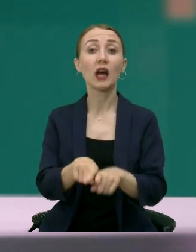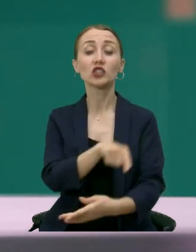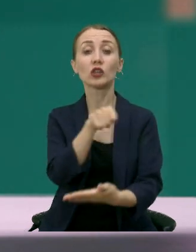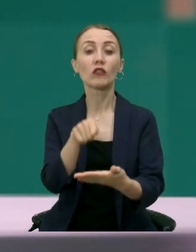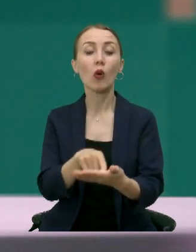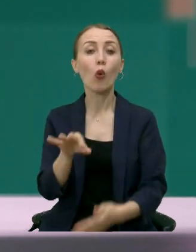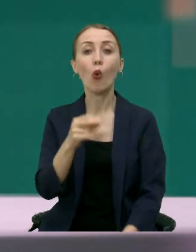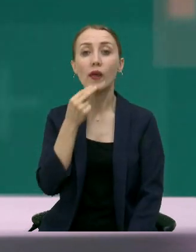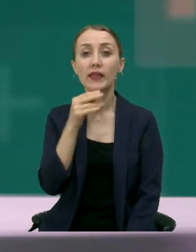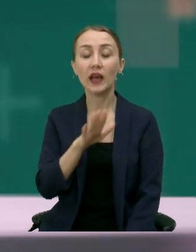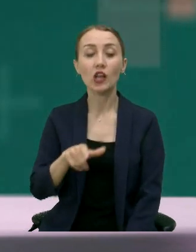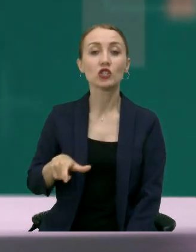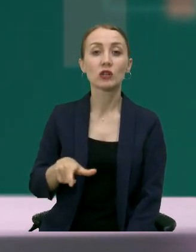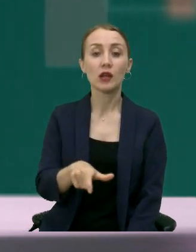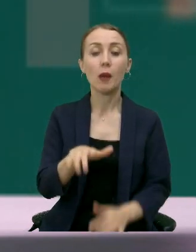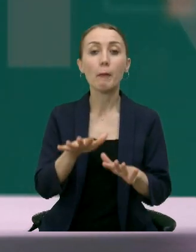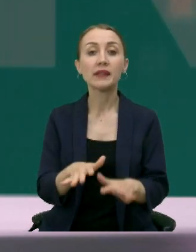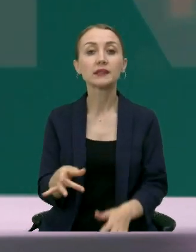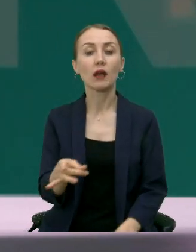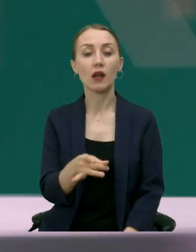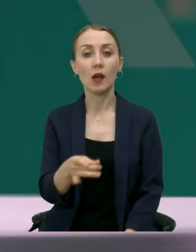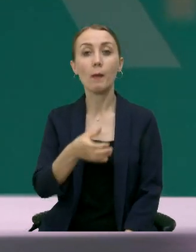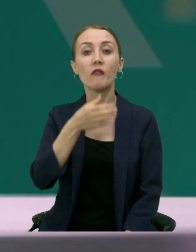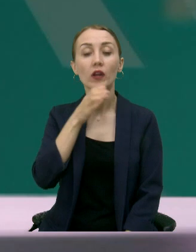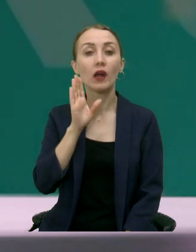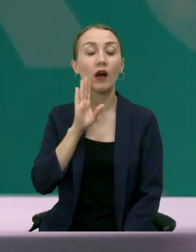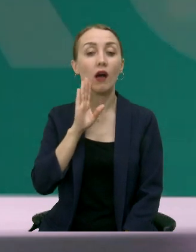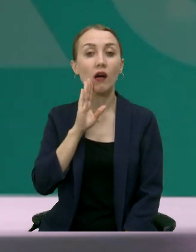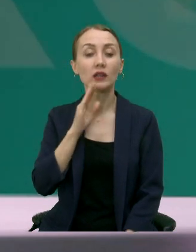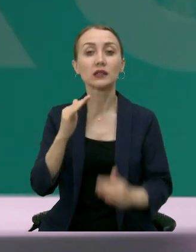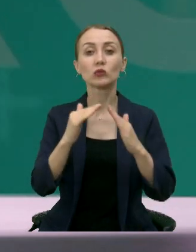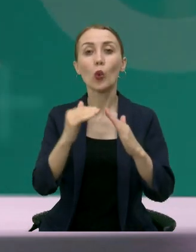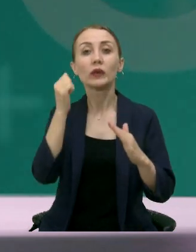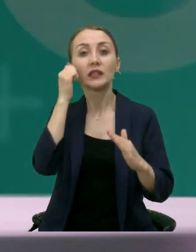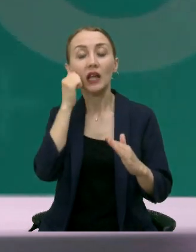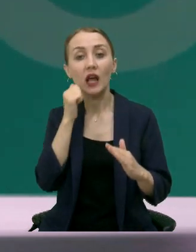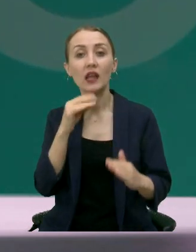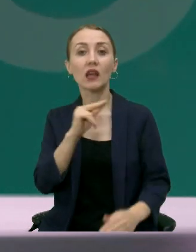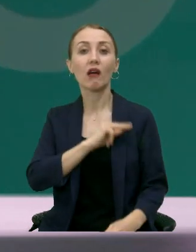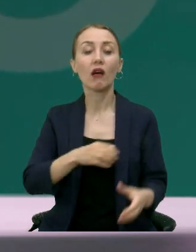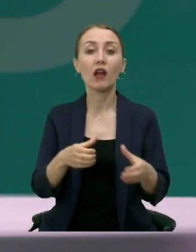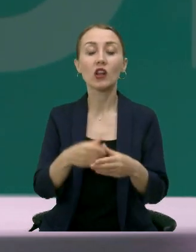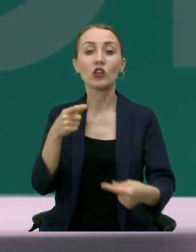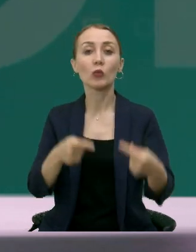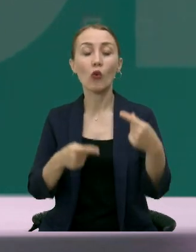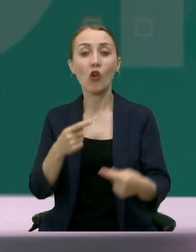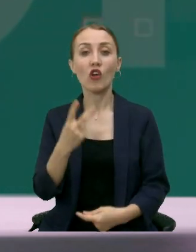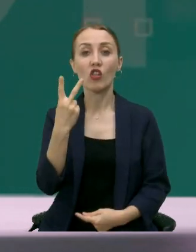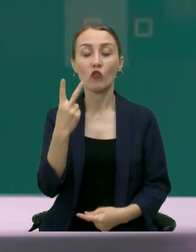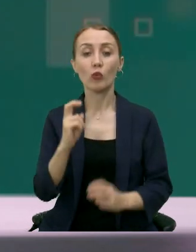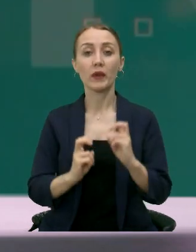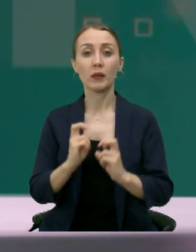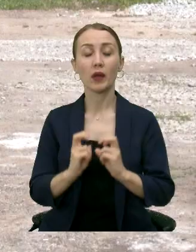о некачественных дорогах на территории района, питьевой воде, ветхих зданиях и коллективных спорах на двух коммунальных